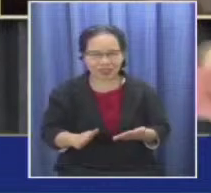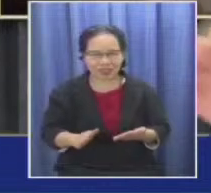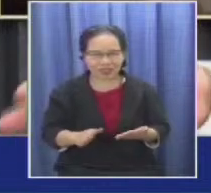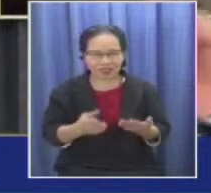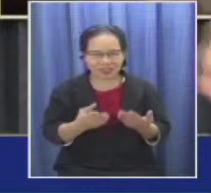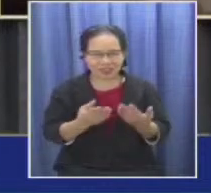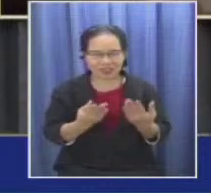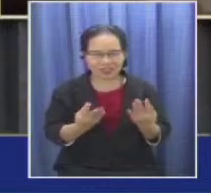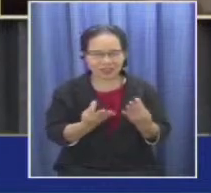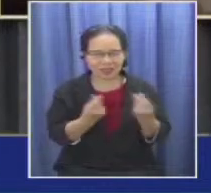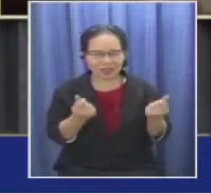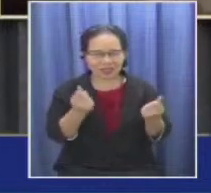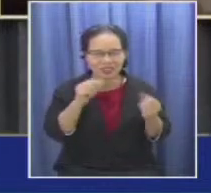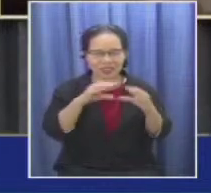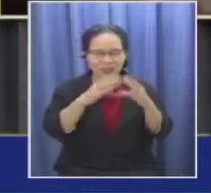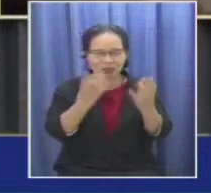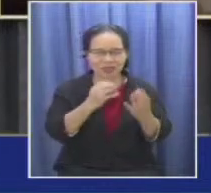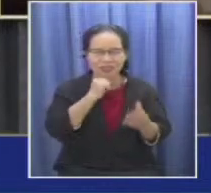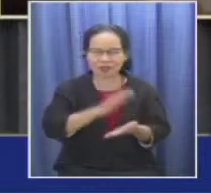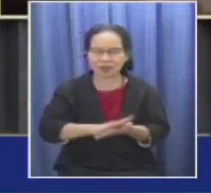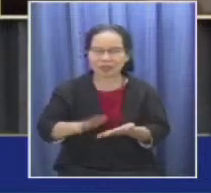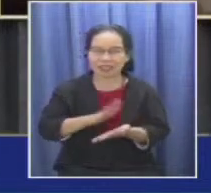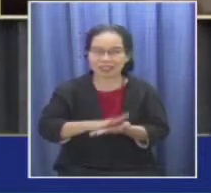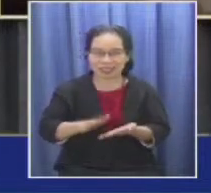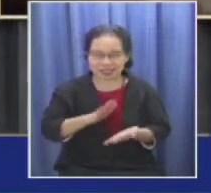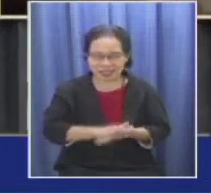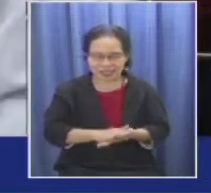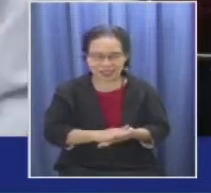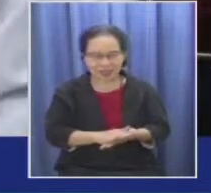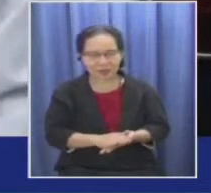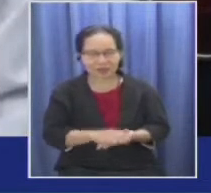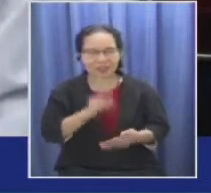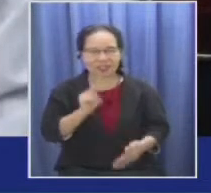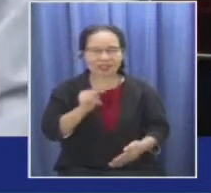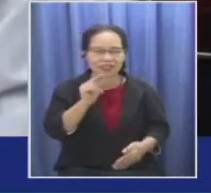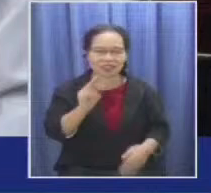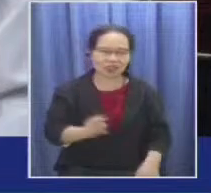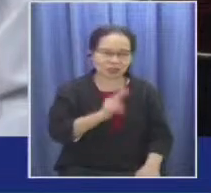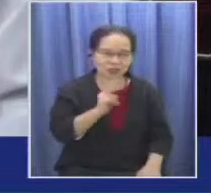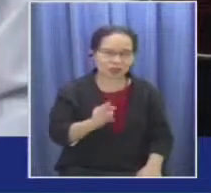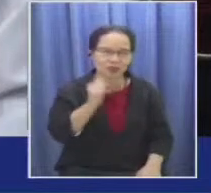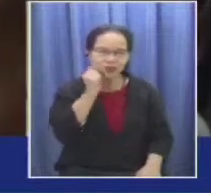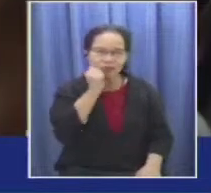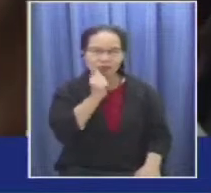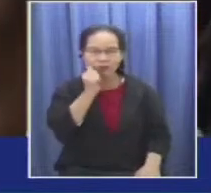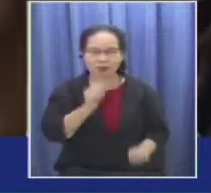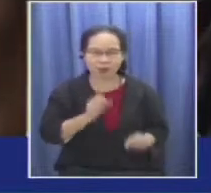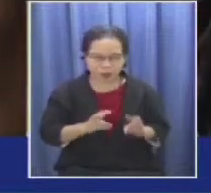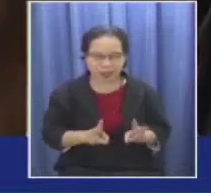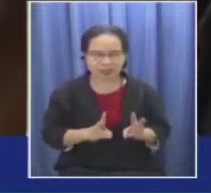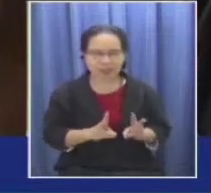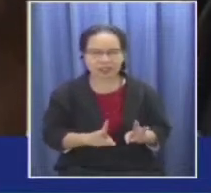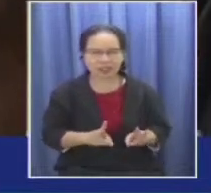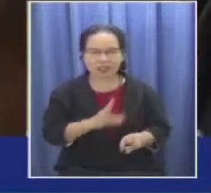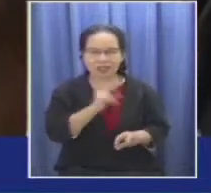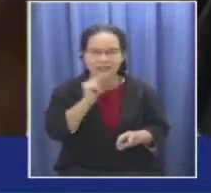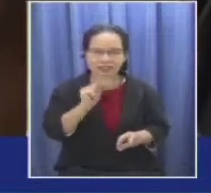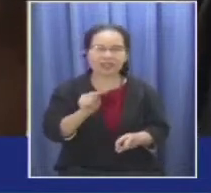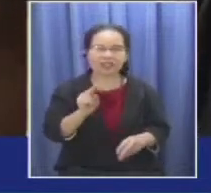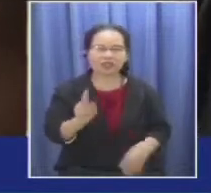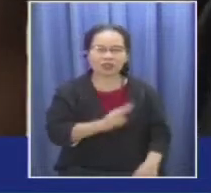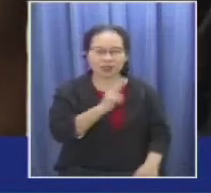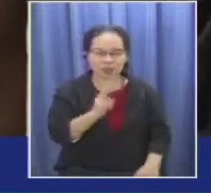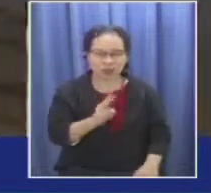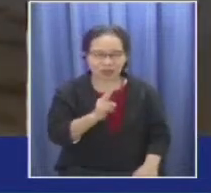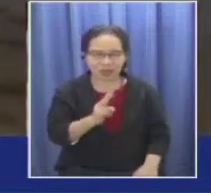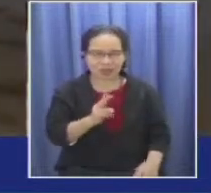obetumi ahoro bibia ma no afiri no. Age wo po semina no. Na epu ahuru na afi watumi atwi. Na se wo no